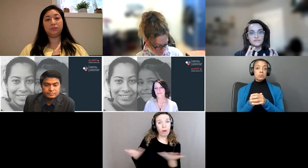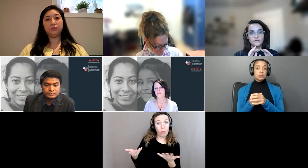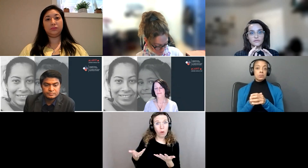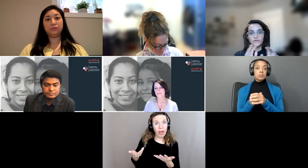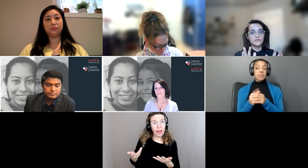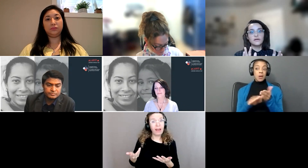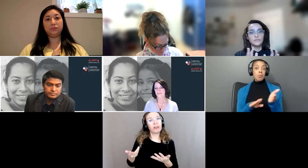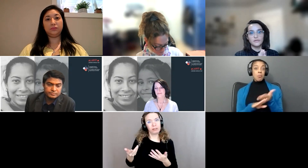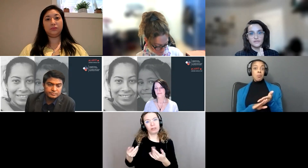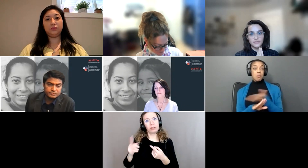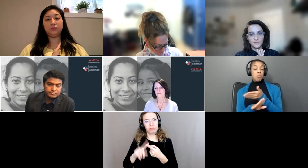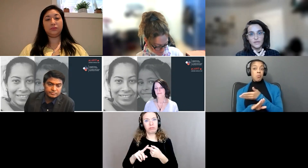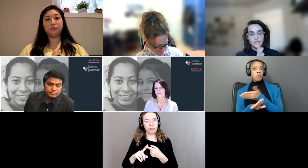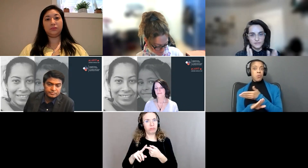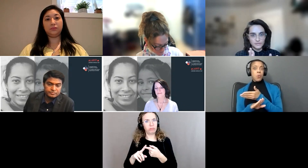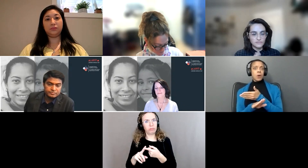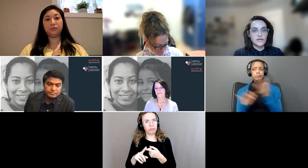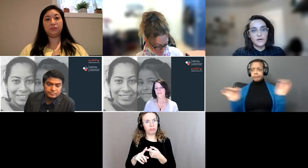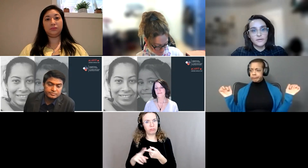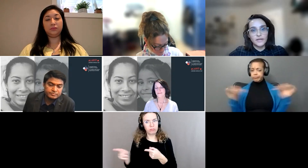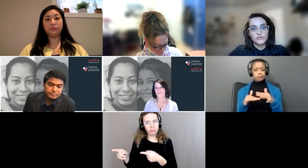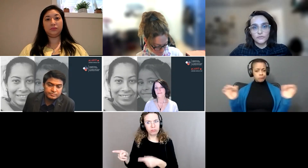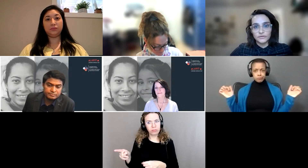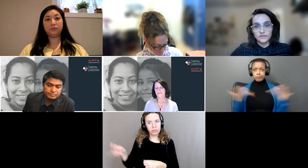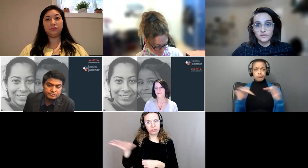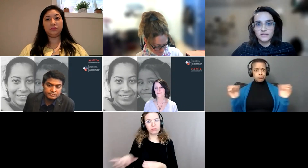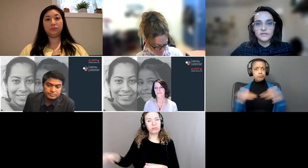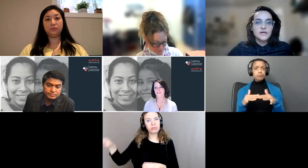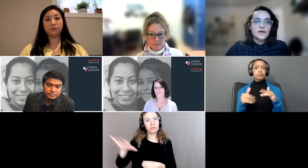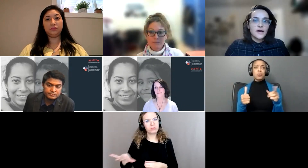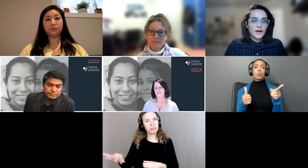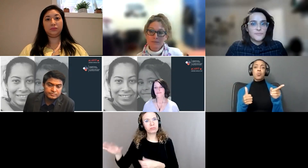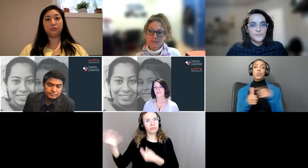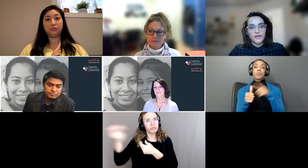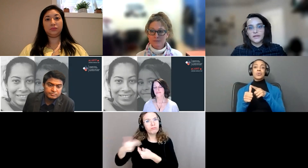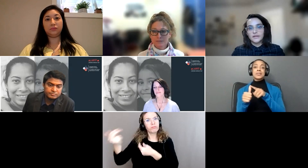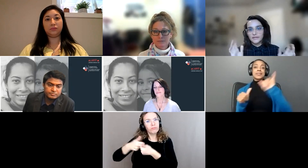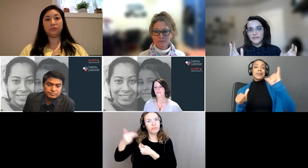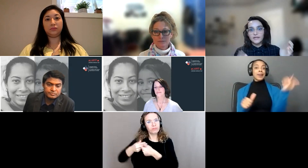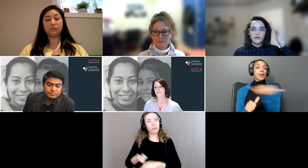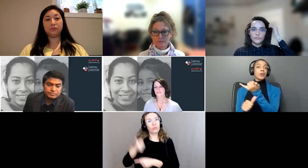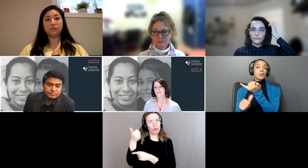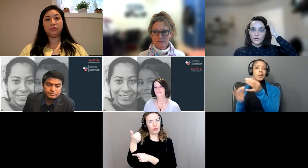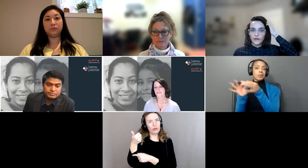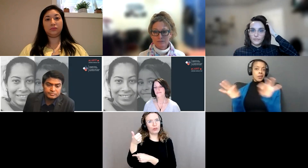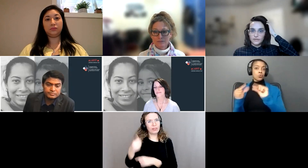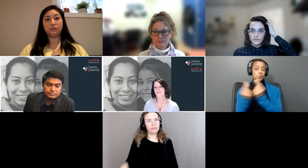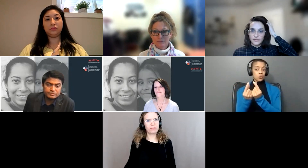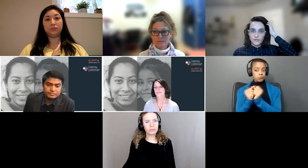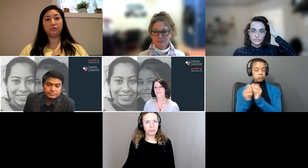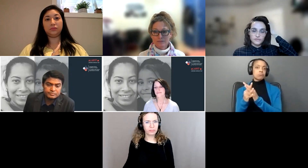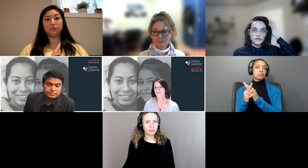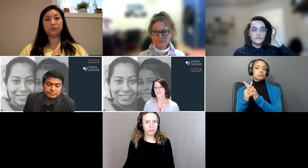vraiment une présence accrue pour certains groupes de langues particulières et